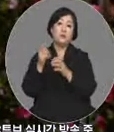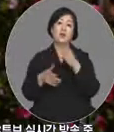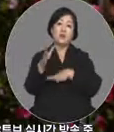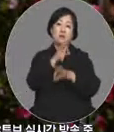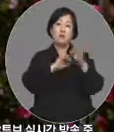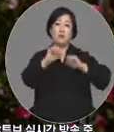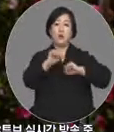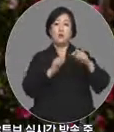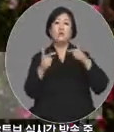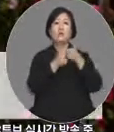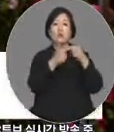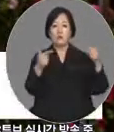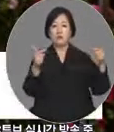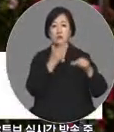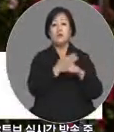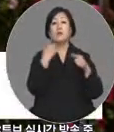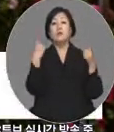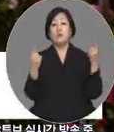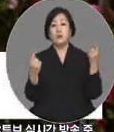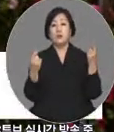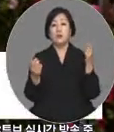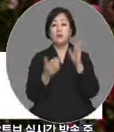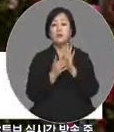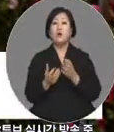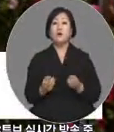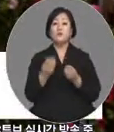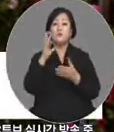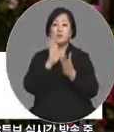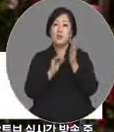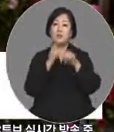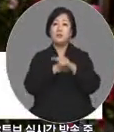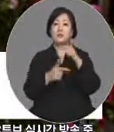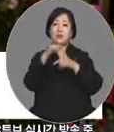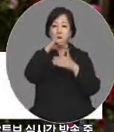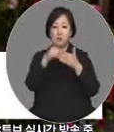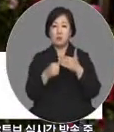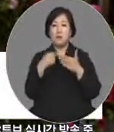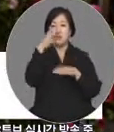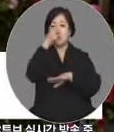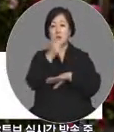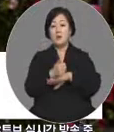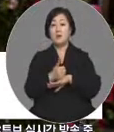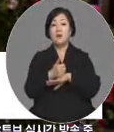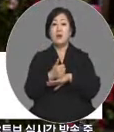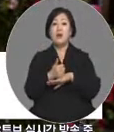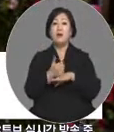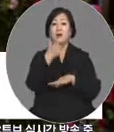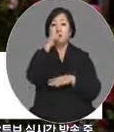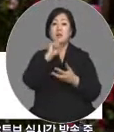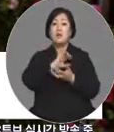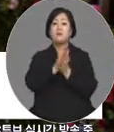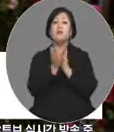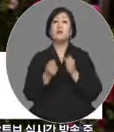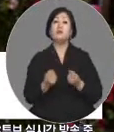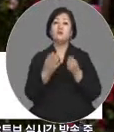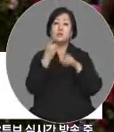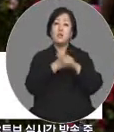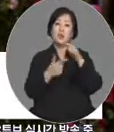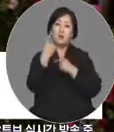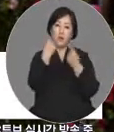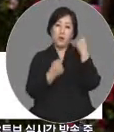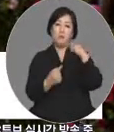경제활동이 활발하게 일어납니다. 축제 관련해가지고 빅데이터 분석한 결과가 있습니다. 장미축제로 방문객이